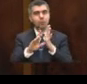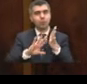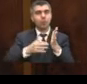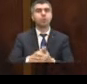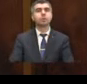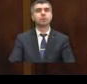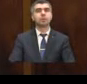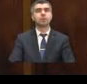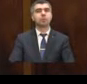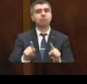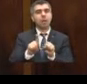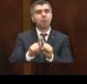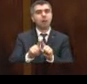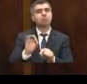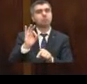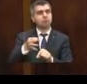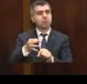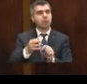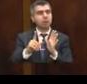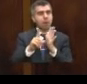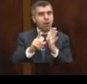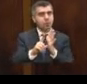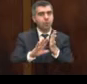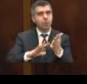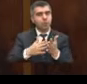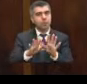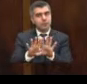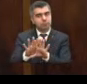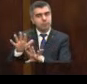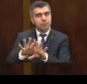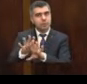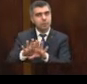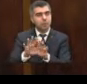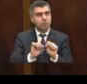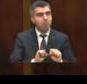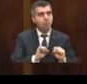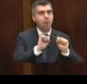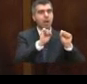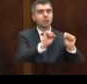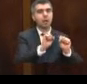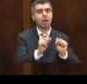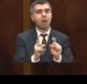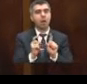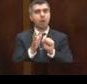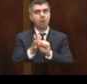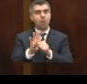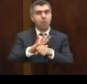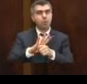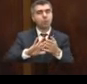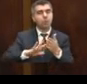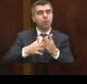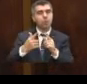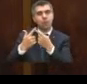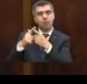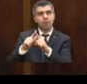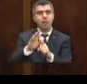لتوفير الإطار القانوني اللازم لتدبير ومعالجة هذه الجائحة، وكذلك للتعريف والمرافعة حول التدابير